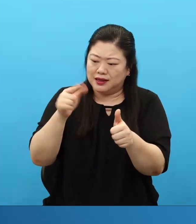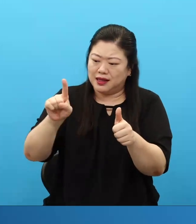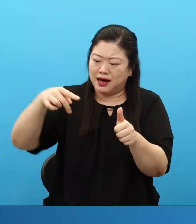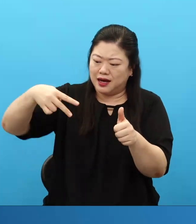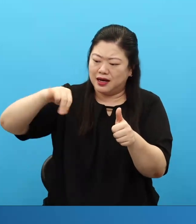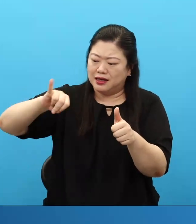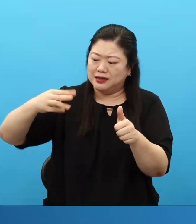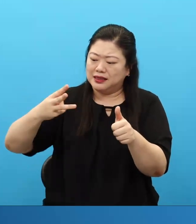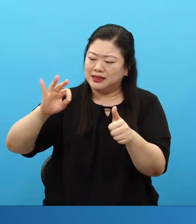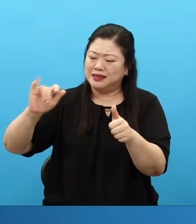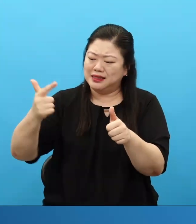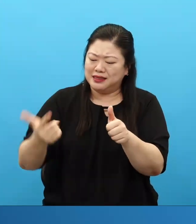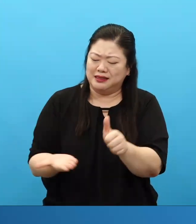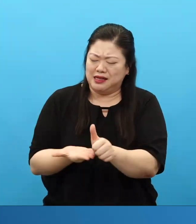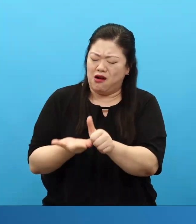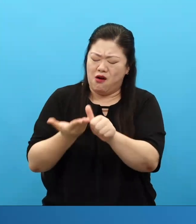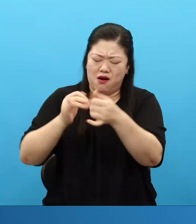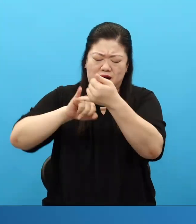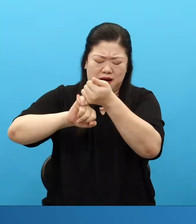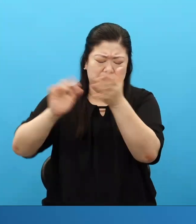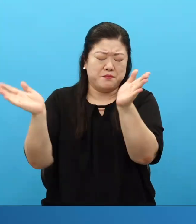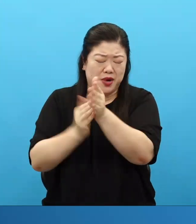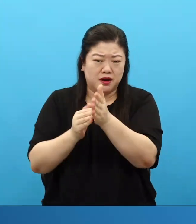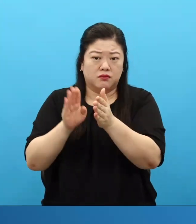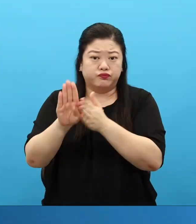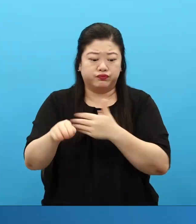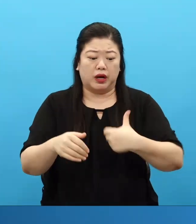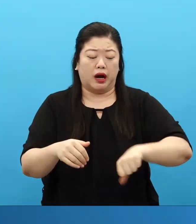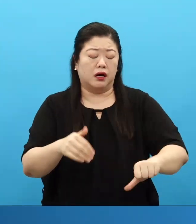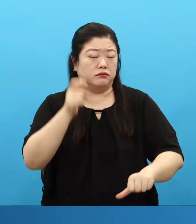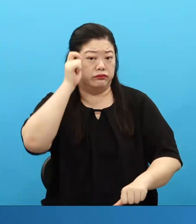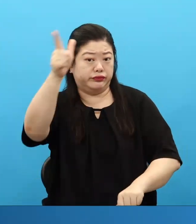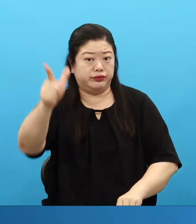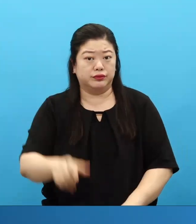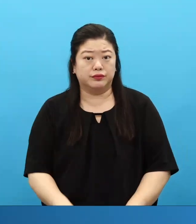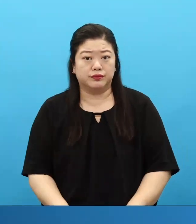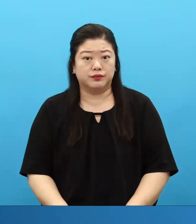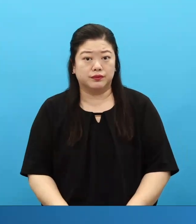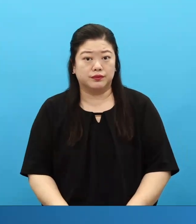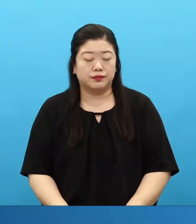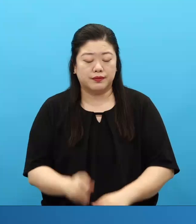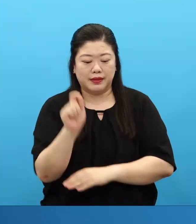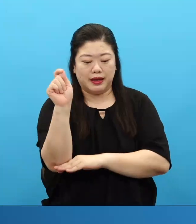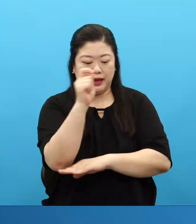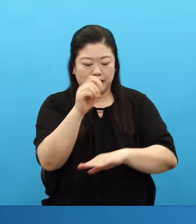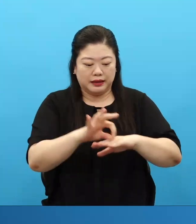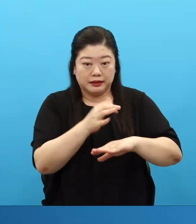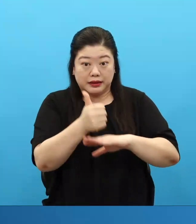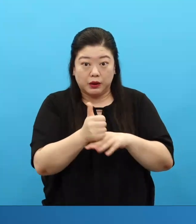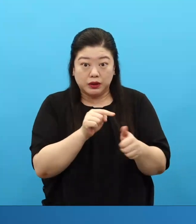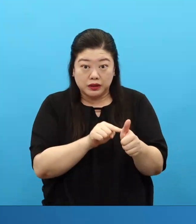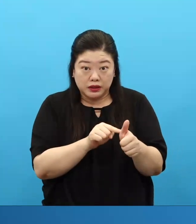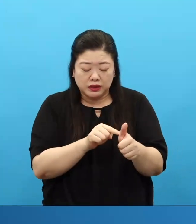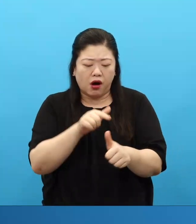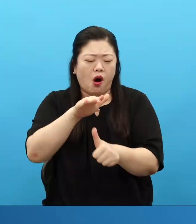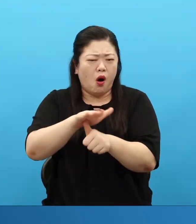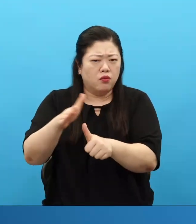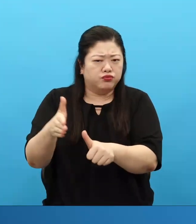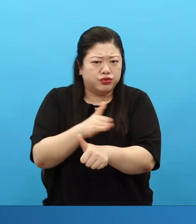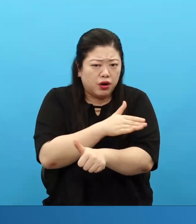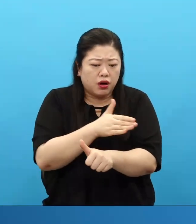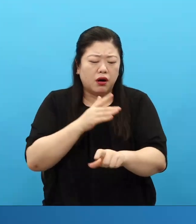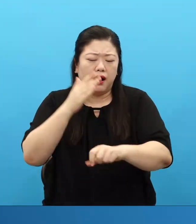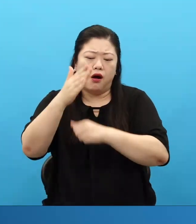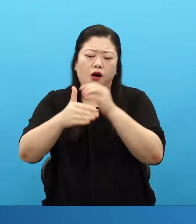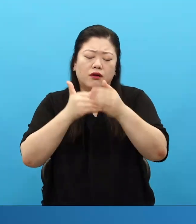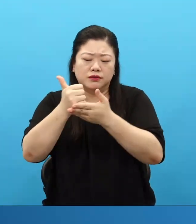David. 대제사장 만나자마자 잡은 언약이 뭔고 하니까 성전 준비와 1천만 되었어요. And the covenant that he held to as soon as he